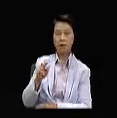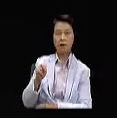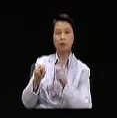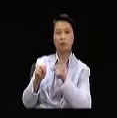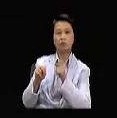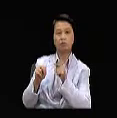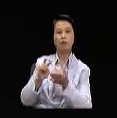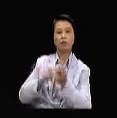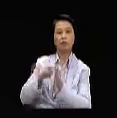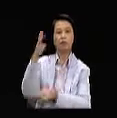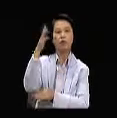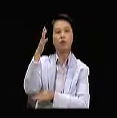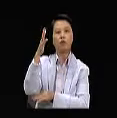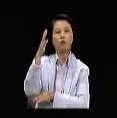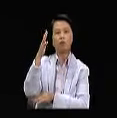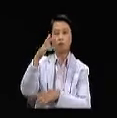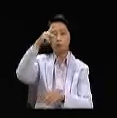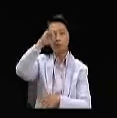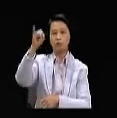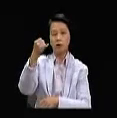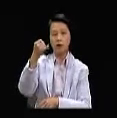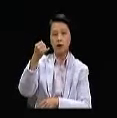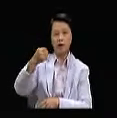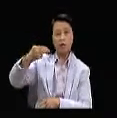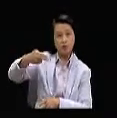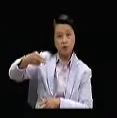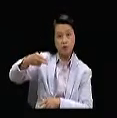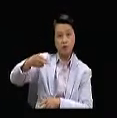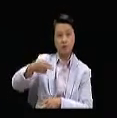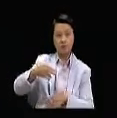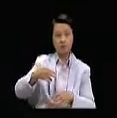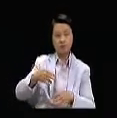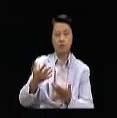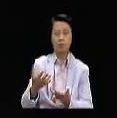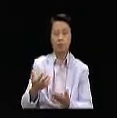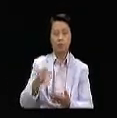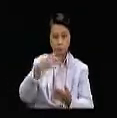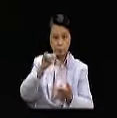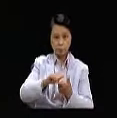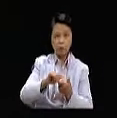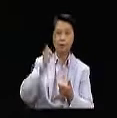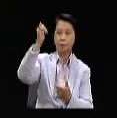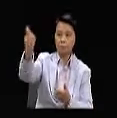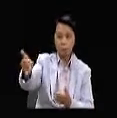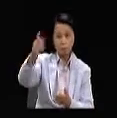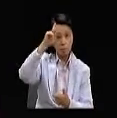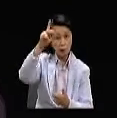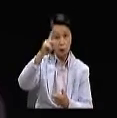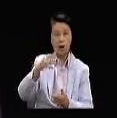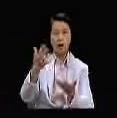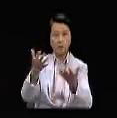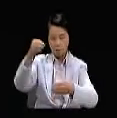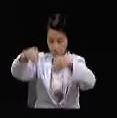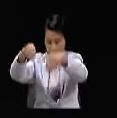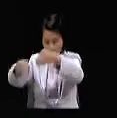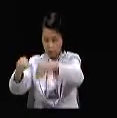hijau Putrajaya dan kemudian the next day itu 10 blasblus saya pergi ke Clan tace pergi kemana-mana lebih enak